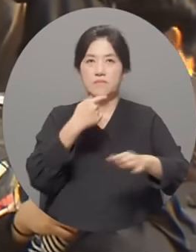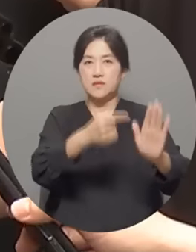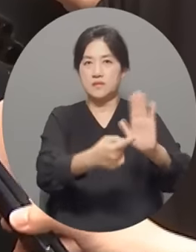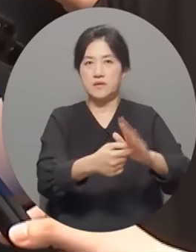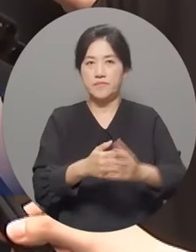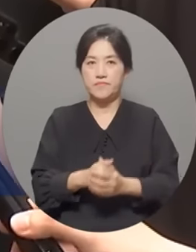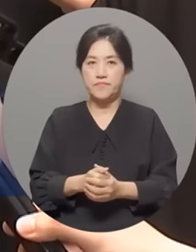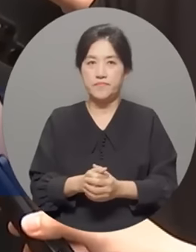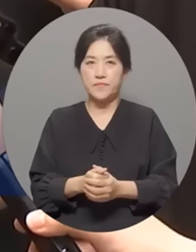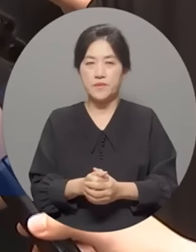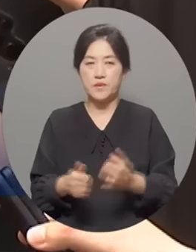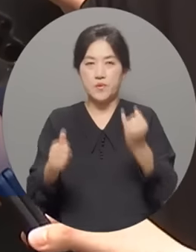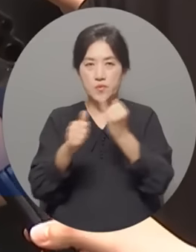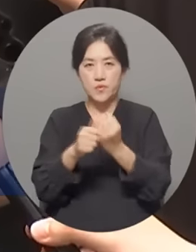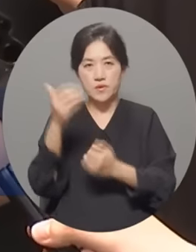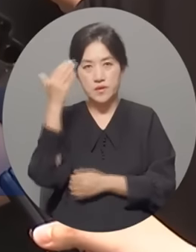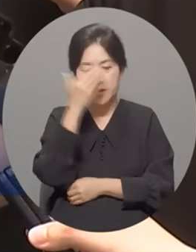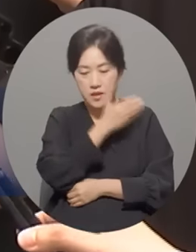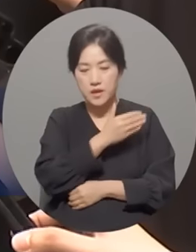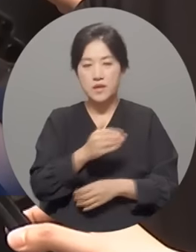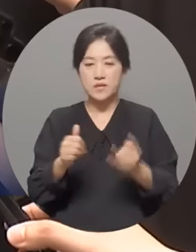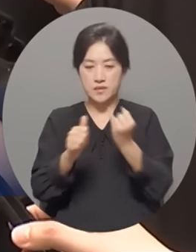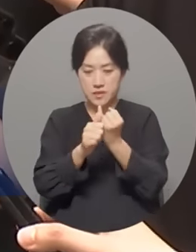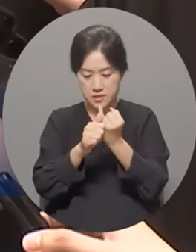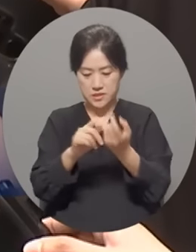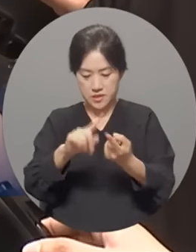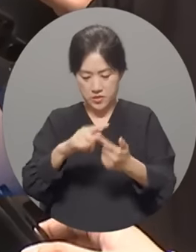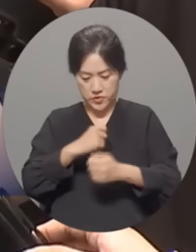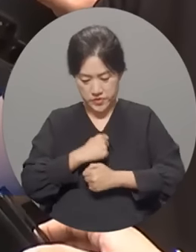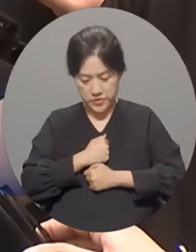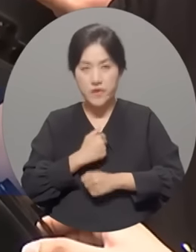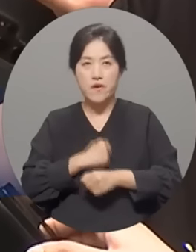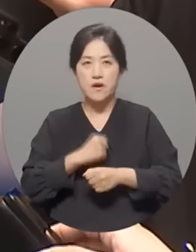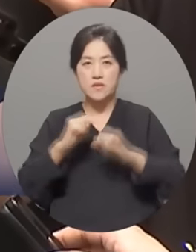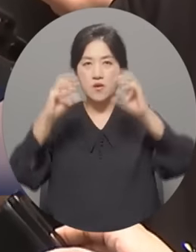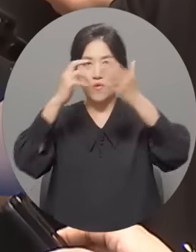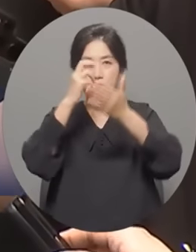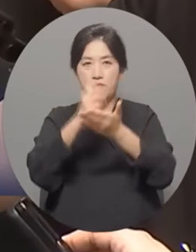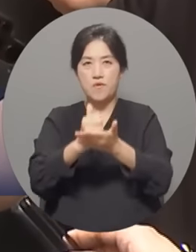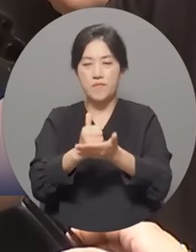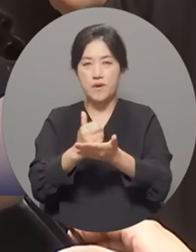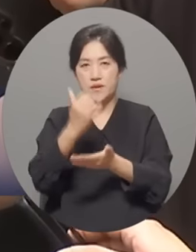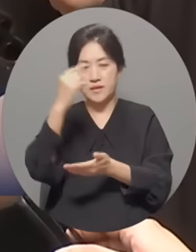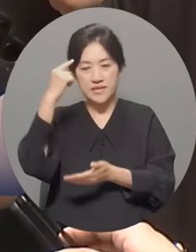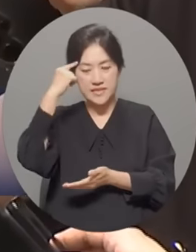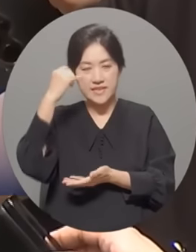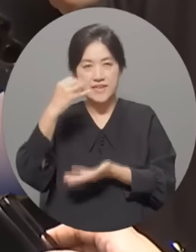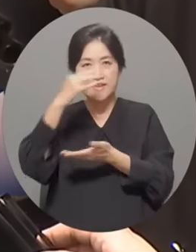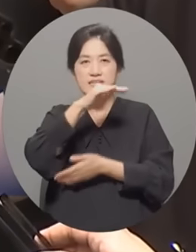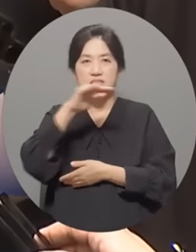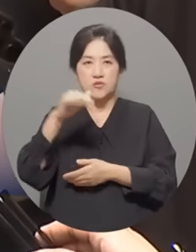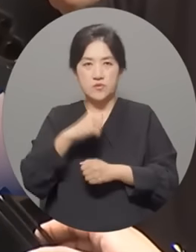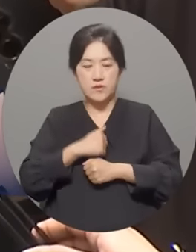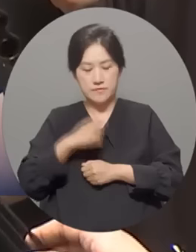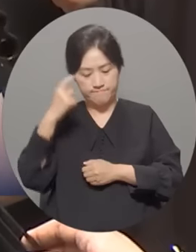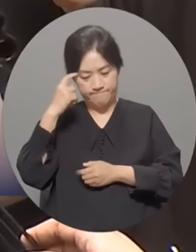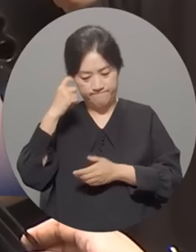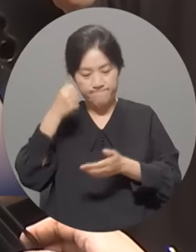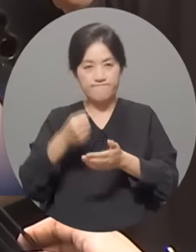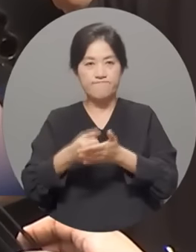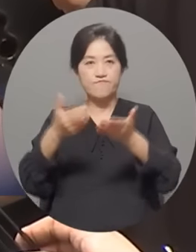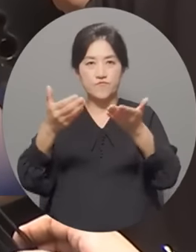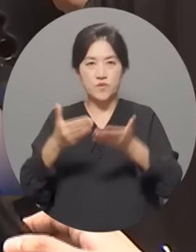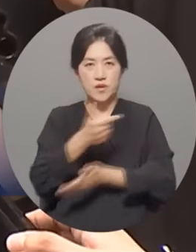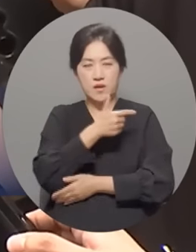본인의 순결과 일부일처제 주의에 대한 헌법적 가치를 깊게 고민해 주신